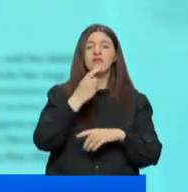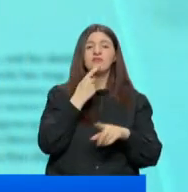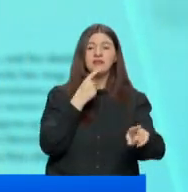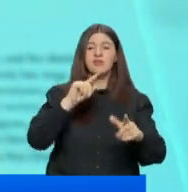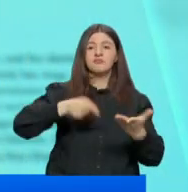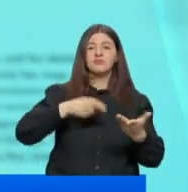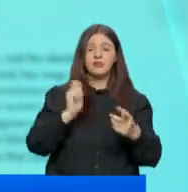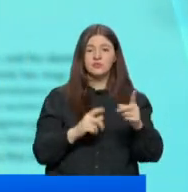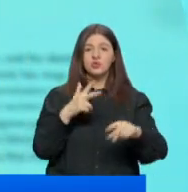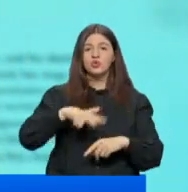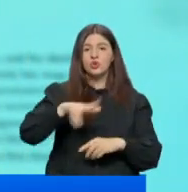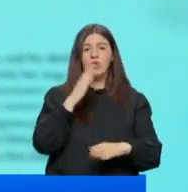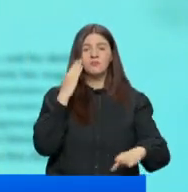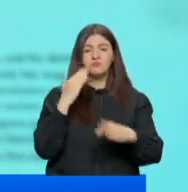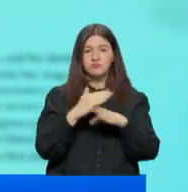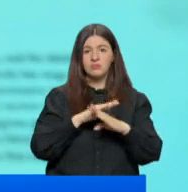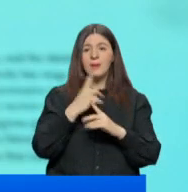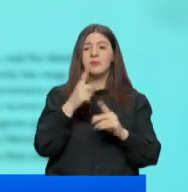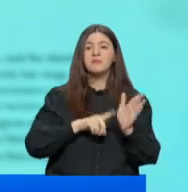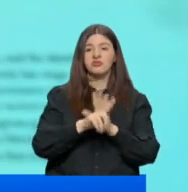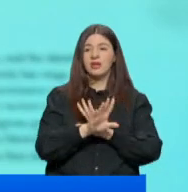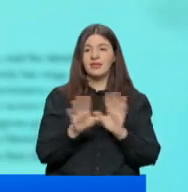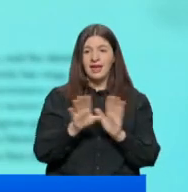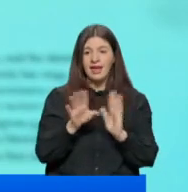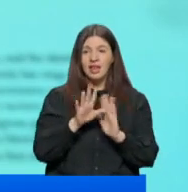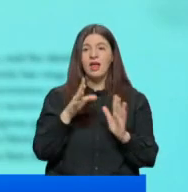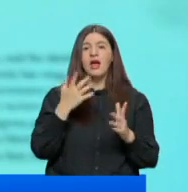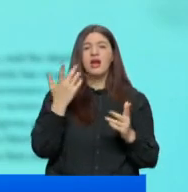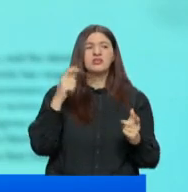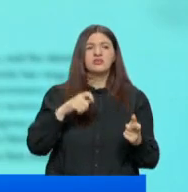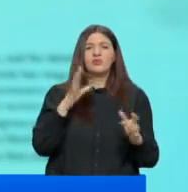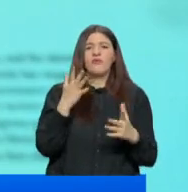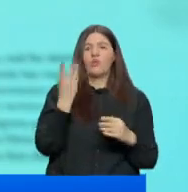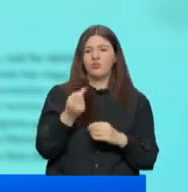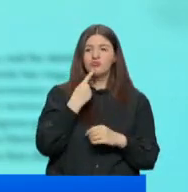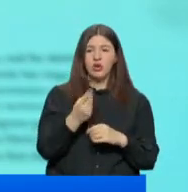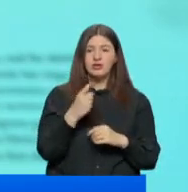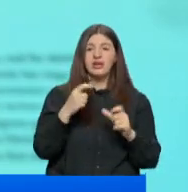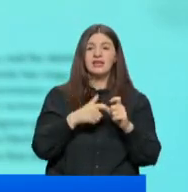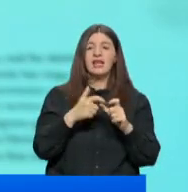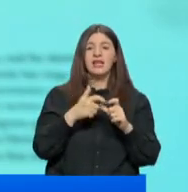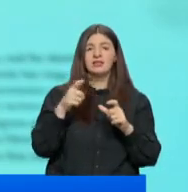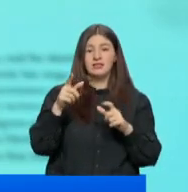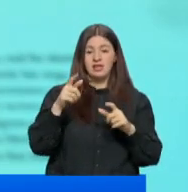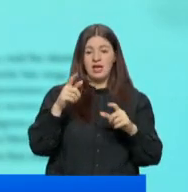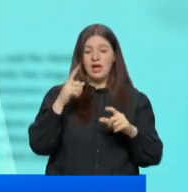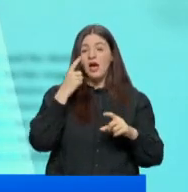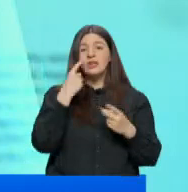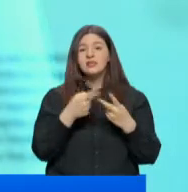ile imzaladığı üçlü muhtıranın bir başarı değil, aymazlık olduğunu söyledi. Genel Sayman Vekili